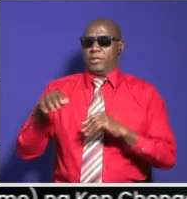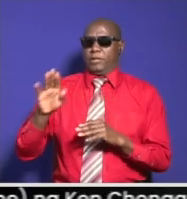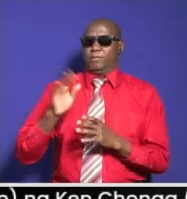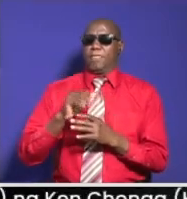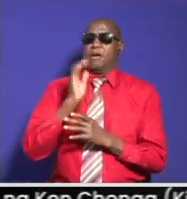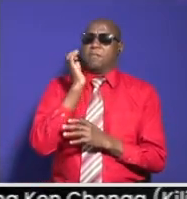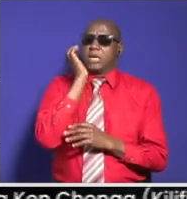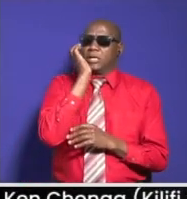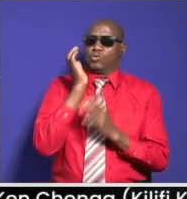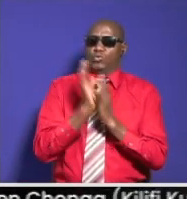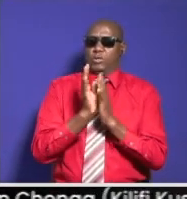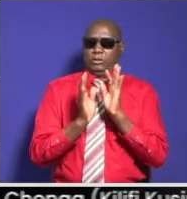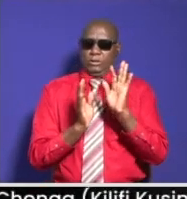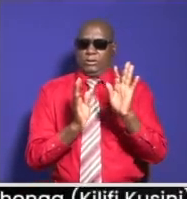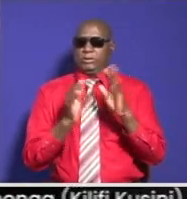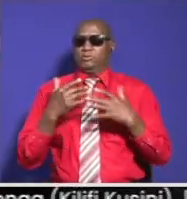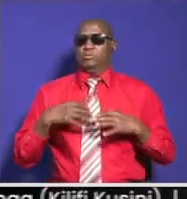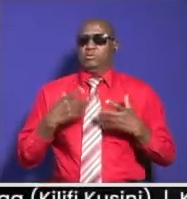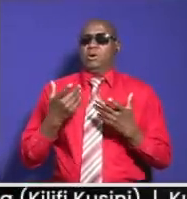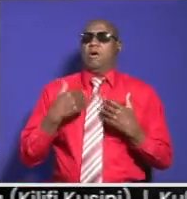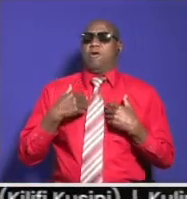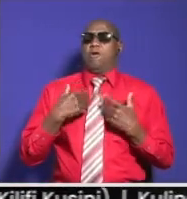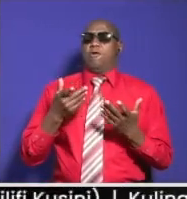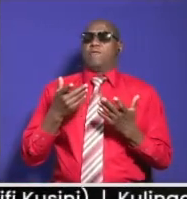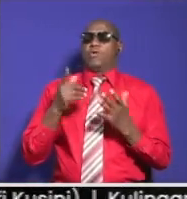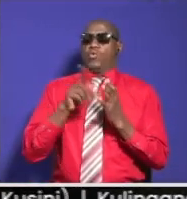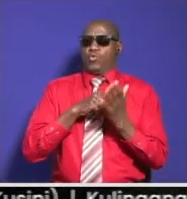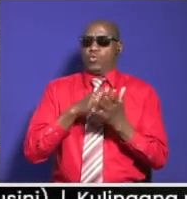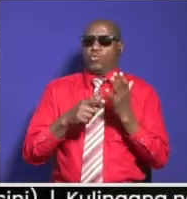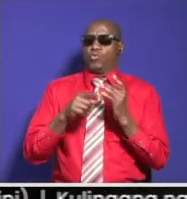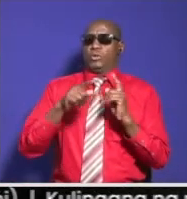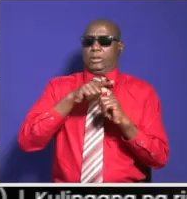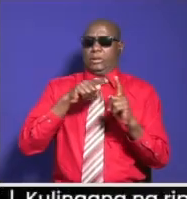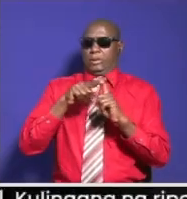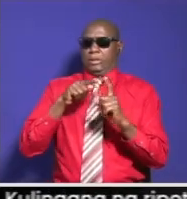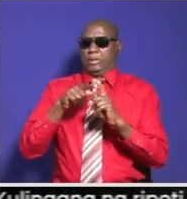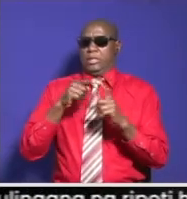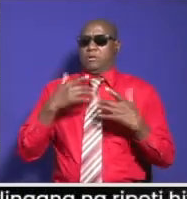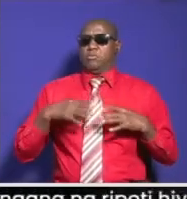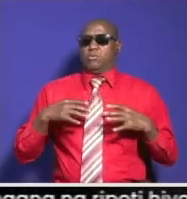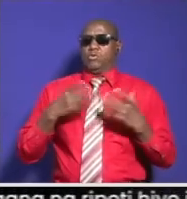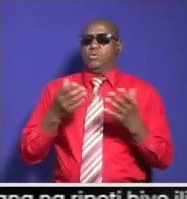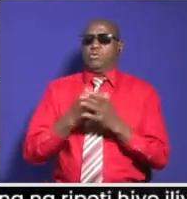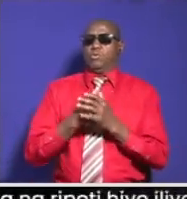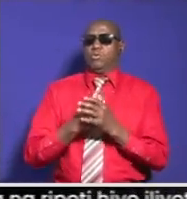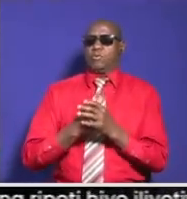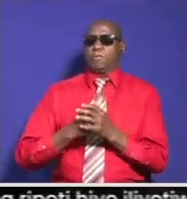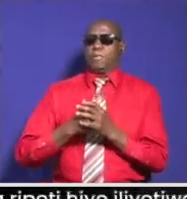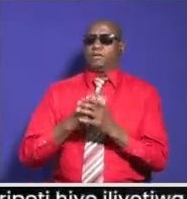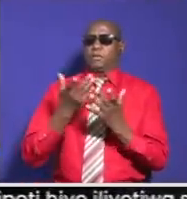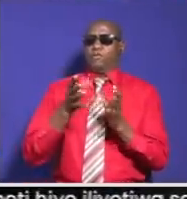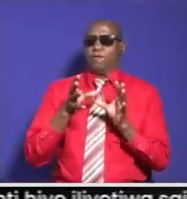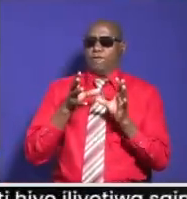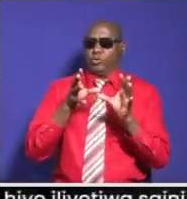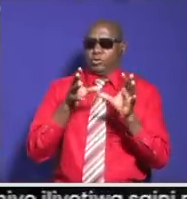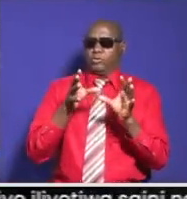wenzake wanashikiliwa kuhusiana na vifo vya zaidi ya watu 400 wanaoshukiwa kupoteza maisha yao kwa kususia kula chakula